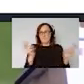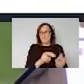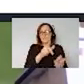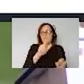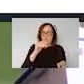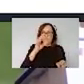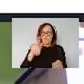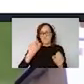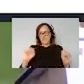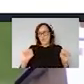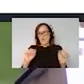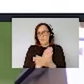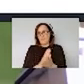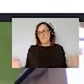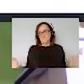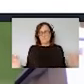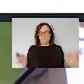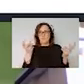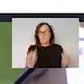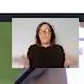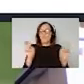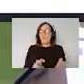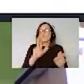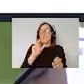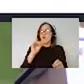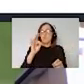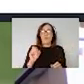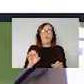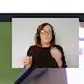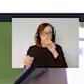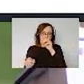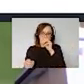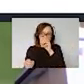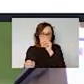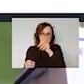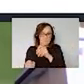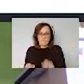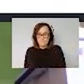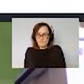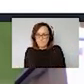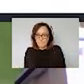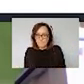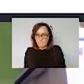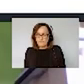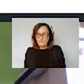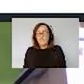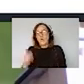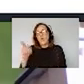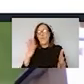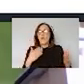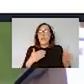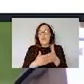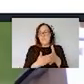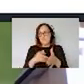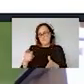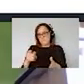całe moje działanie, w którym ja musiałam wytworzyć takie spotkanie. Nie udało się. Pani Małgosiu, to znaczy, że po prostu osiągnęliśmy limit, ale proszę